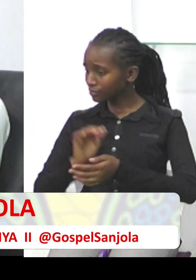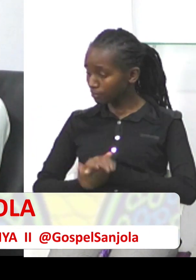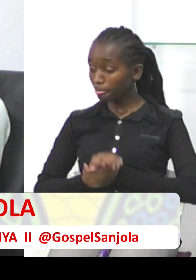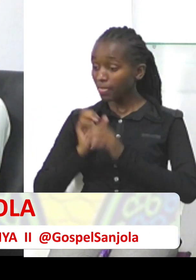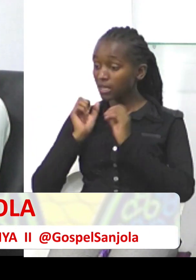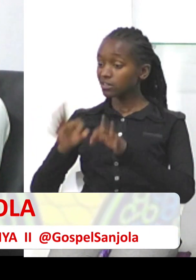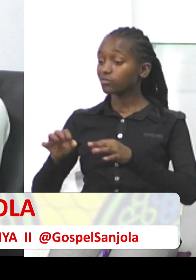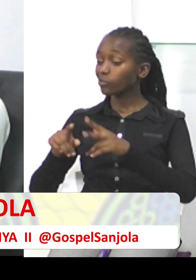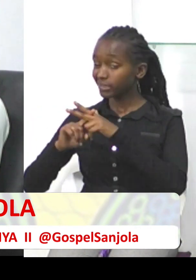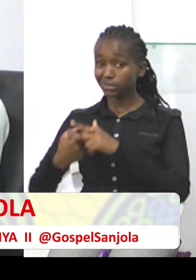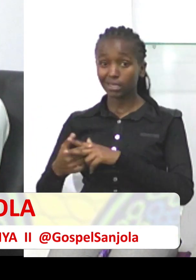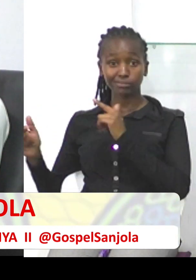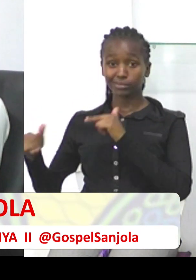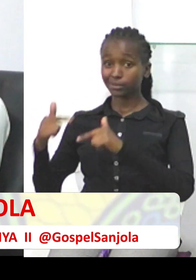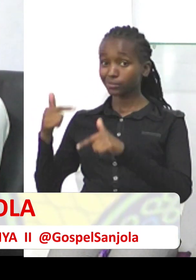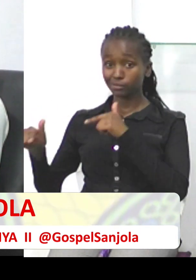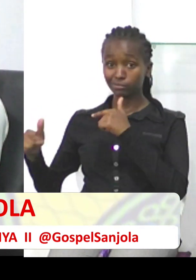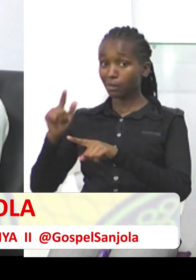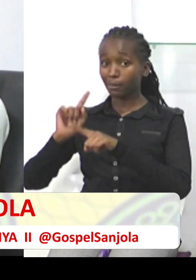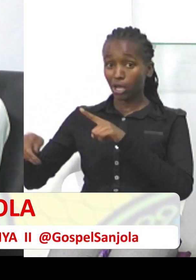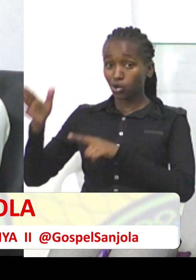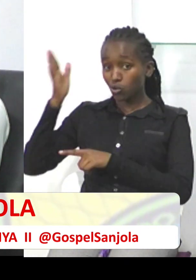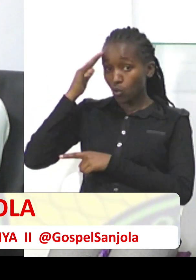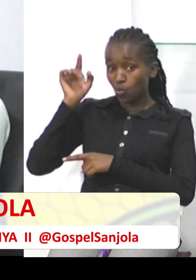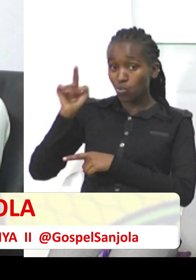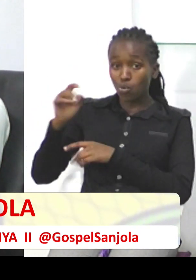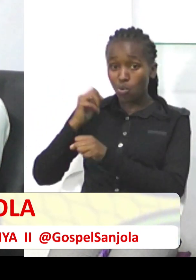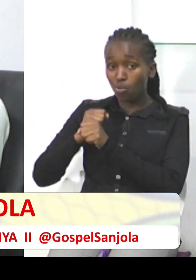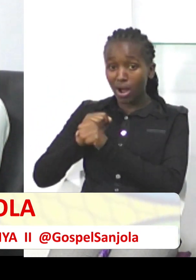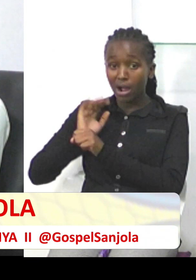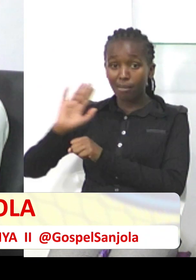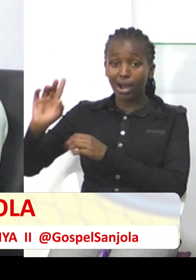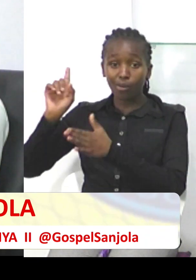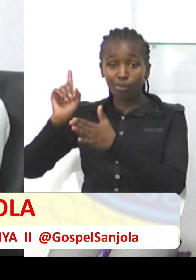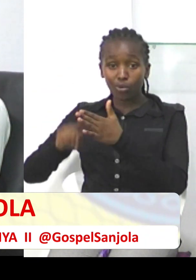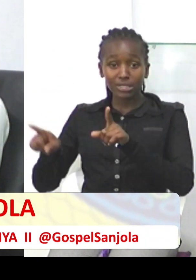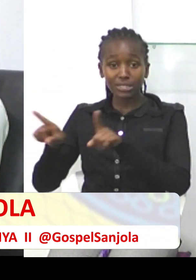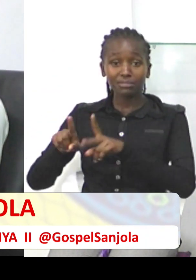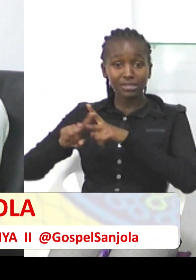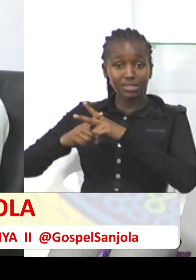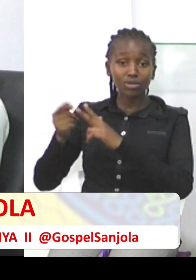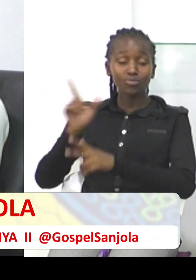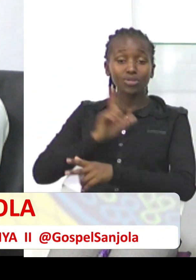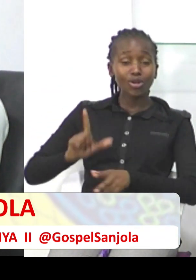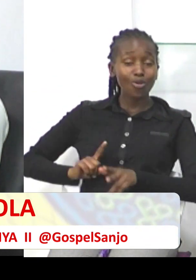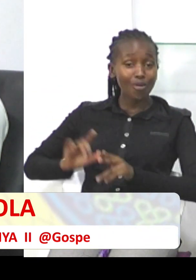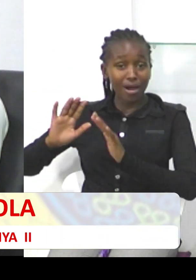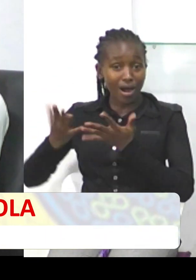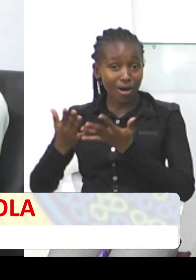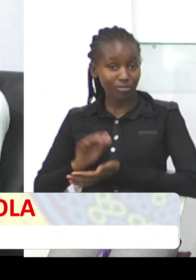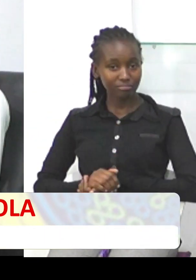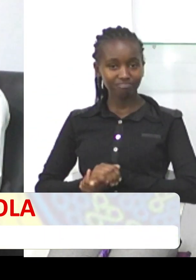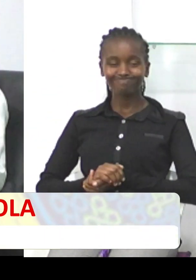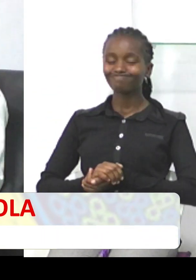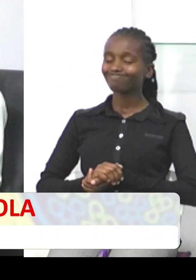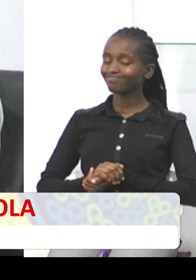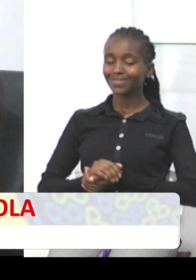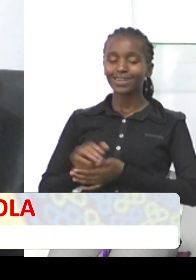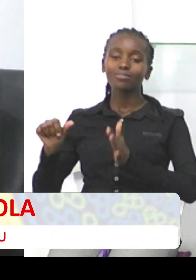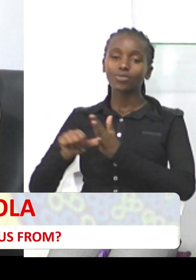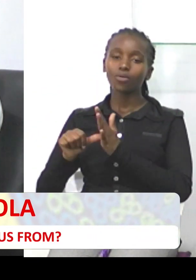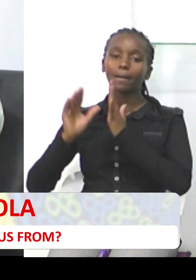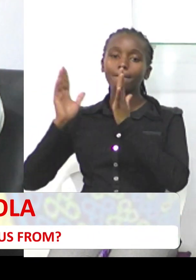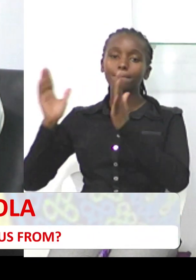mwimbaji mwenzako na haujui huyu ametoa na Mungu wapi, utapata shida. Haujui sacrifice gani.